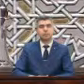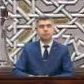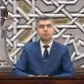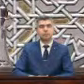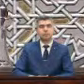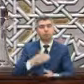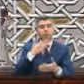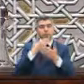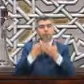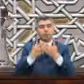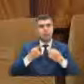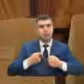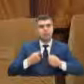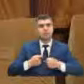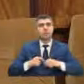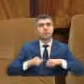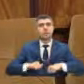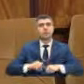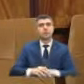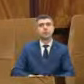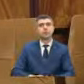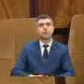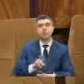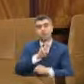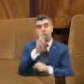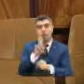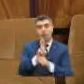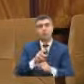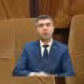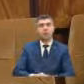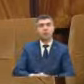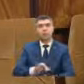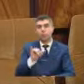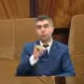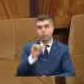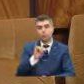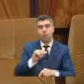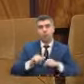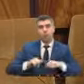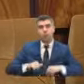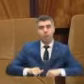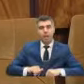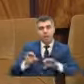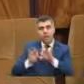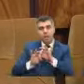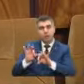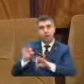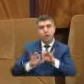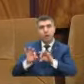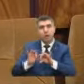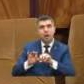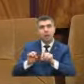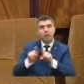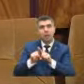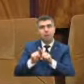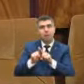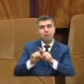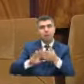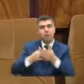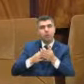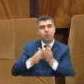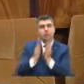شكرا سيد رئيس. السيد وزير، نسائلكم ما الذي تنوي وزارتكم اتخاذه من إجراءات لمعالجة هذه الظاهرة لتمكين